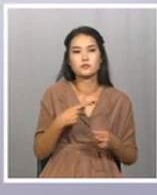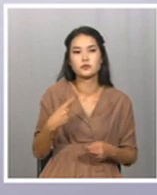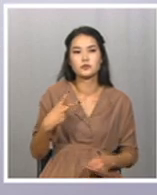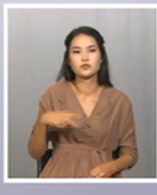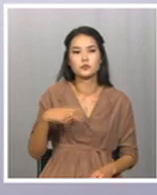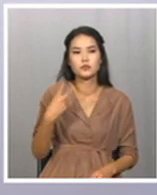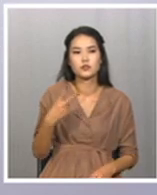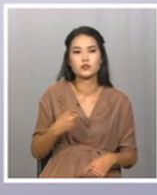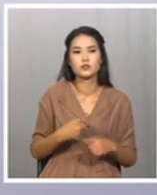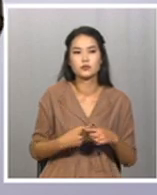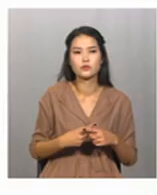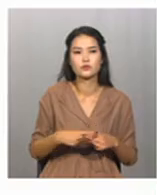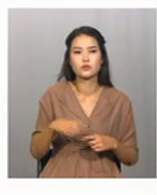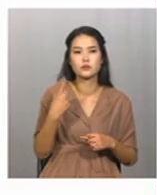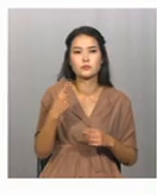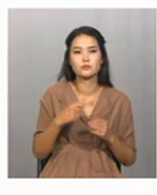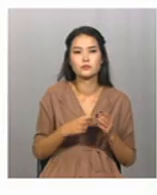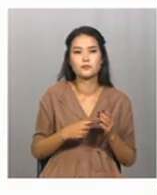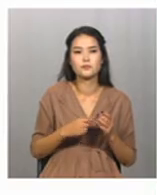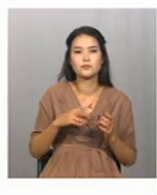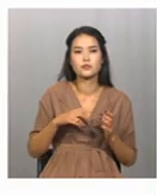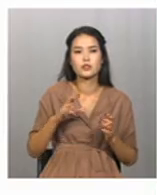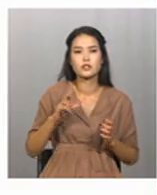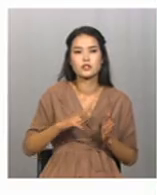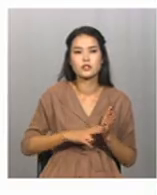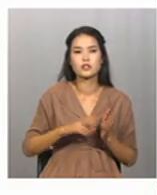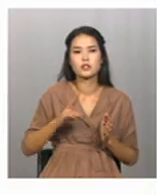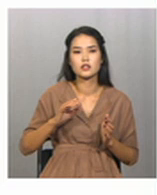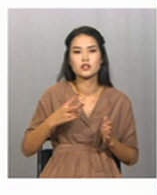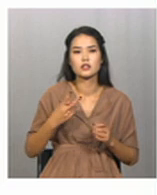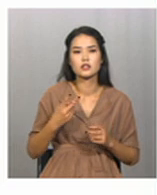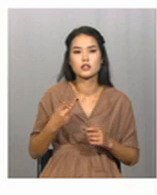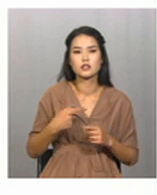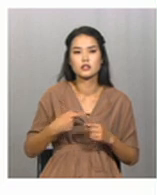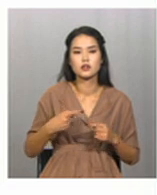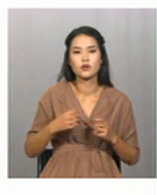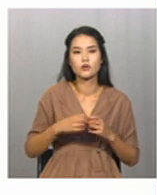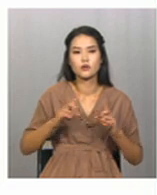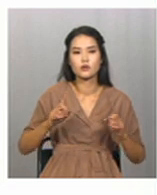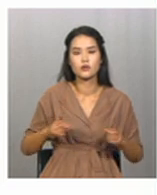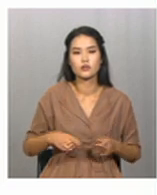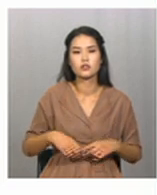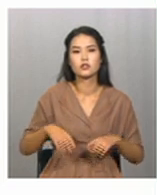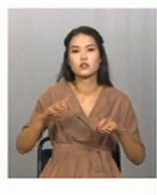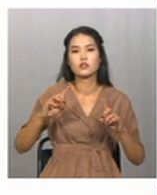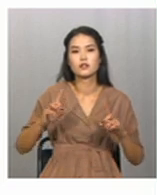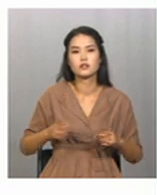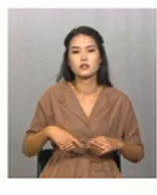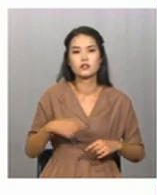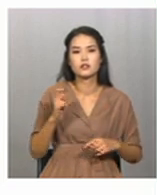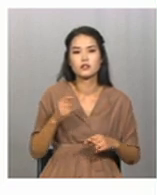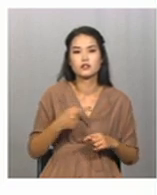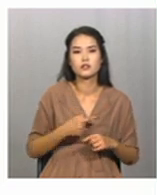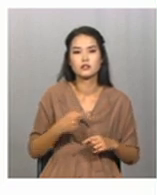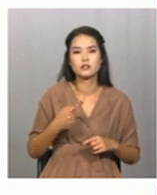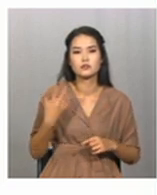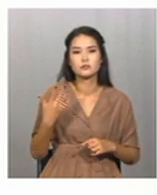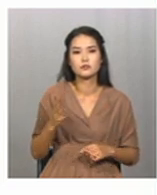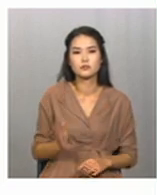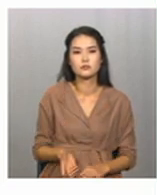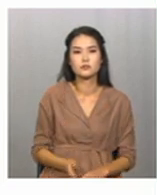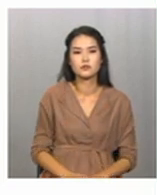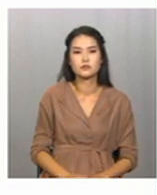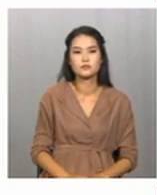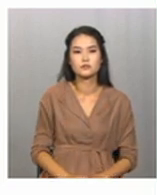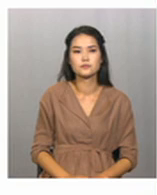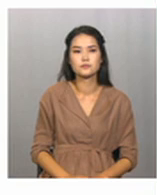минус 22 қосылған, жақшан ішінде 1 бөлінген 8 көбейтілген 2-нің натурал логарифмі азайтылған 10,